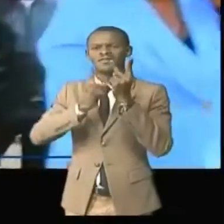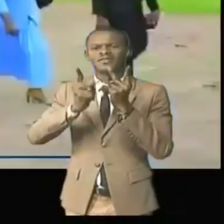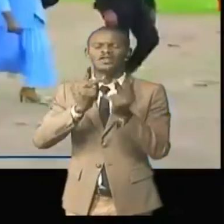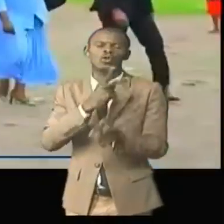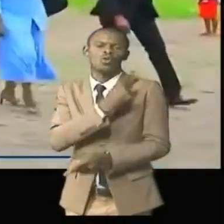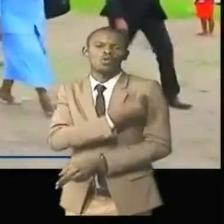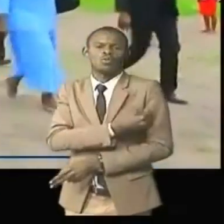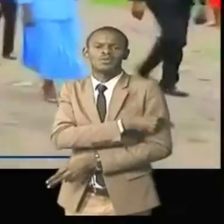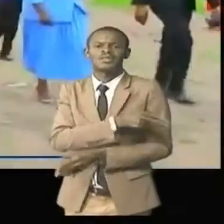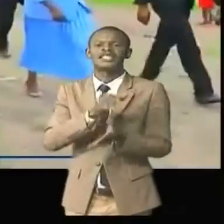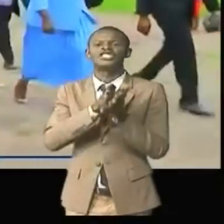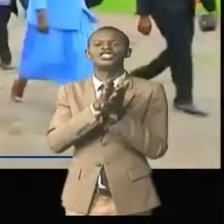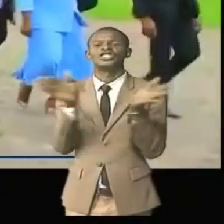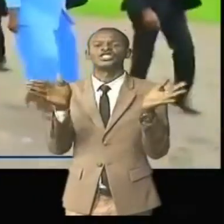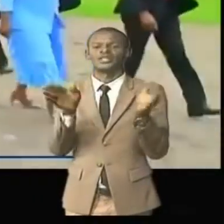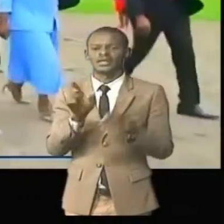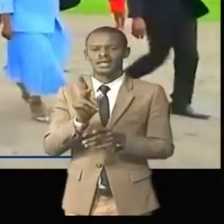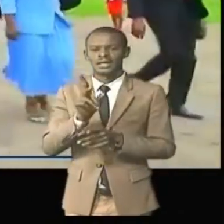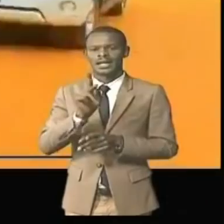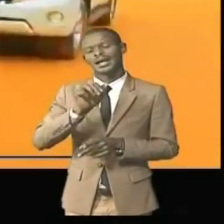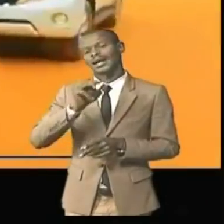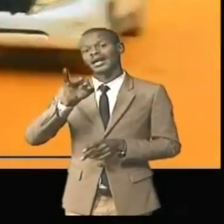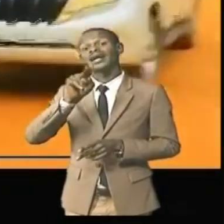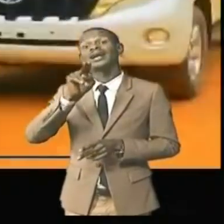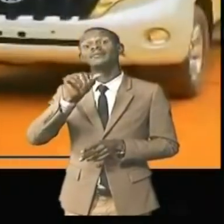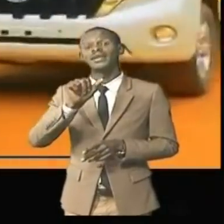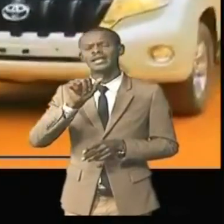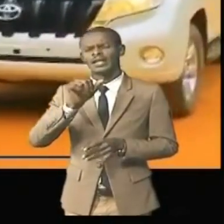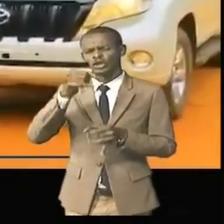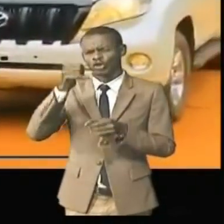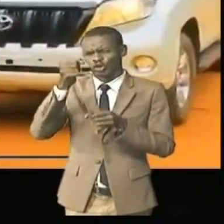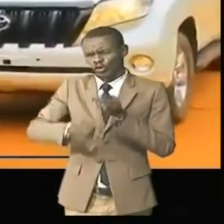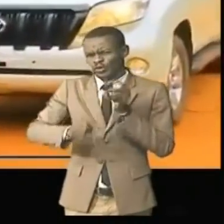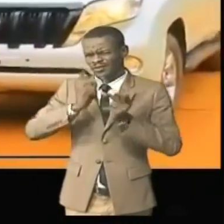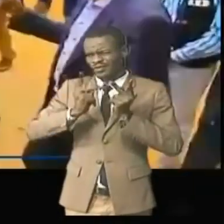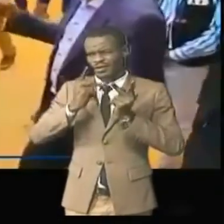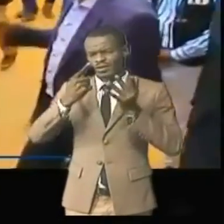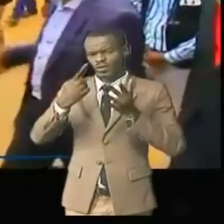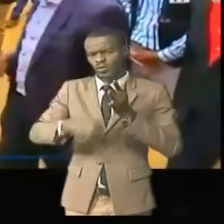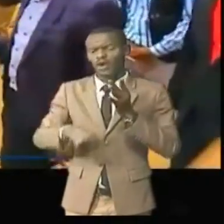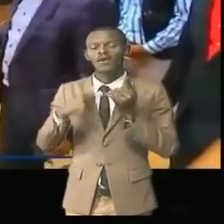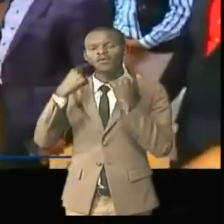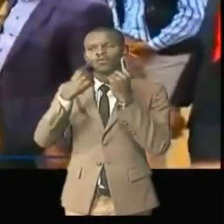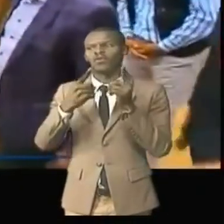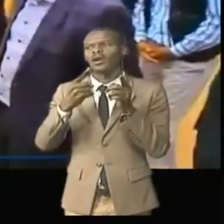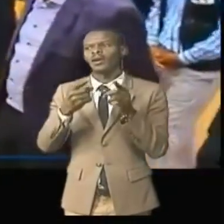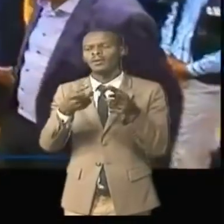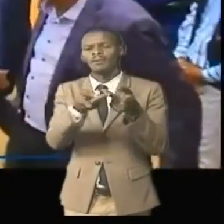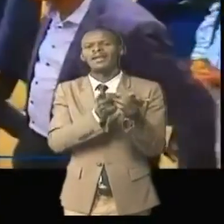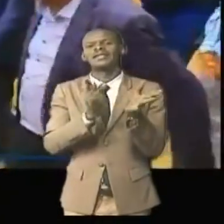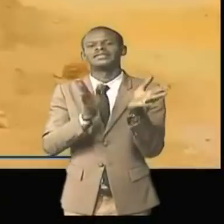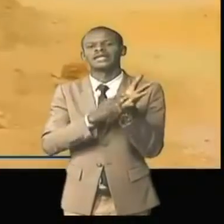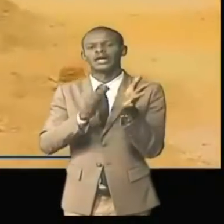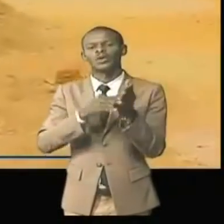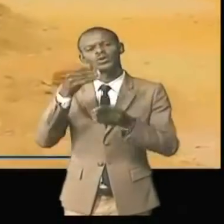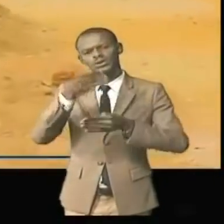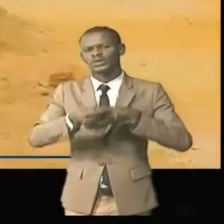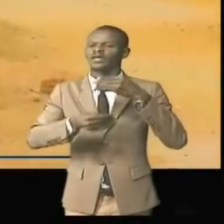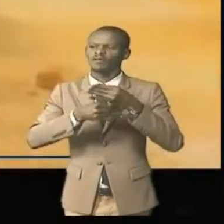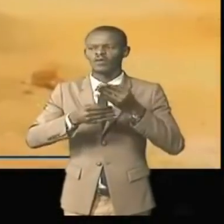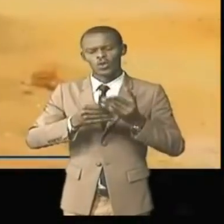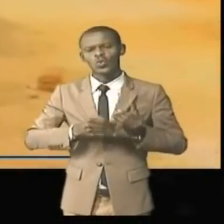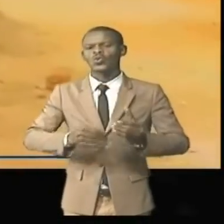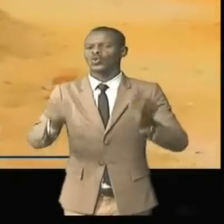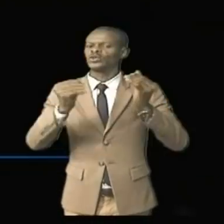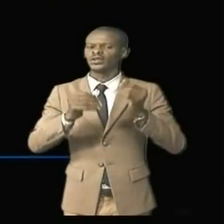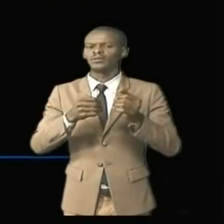Sa visite s'est clôturée par les caniveaux en construction sur l'avenue de l'école. Dans l'ensemble, les travaux vont bien et plusieurs autres sont à faire, a